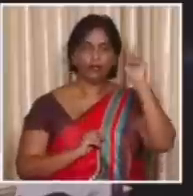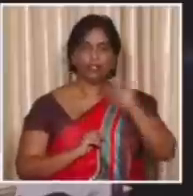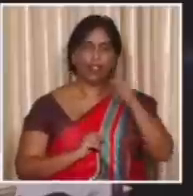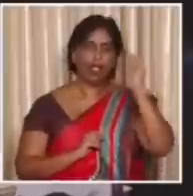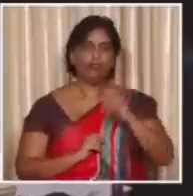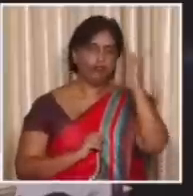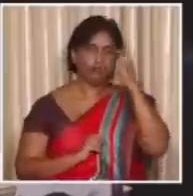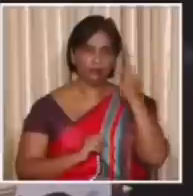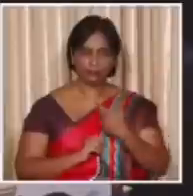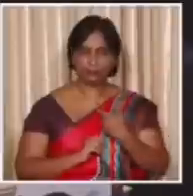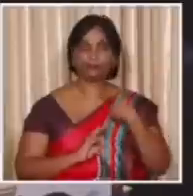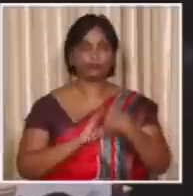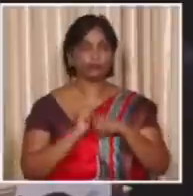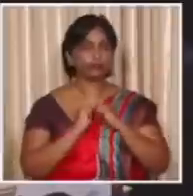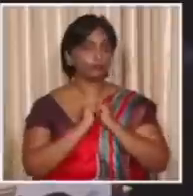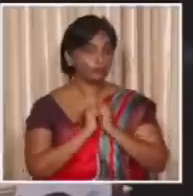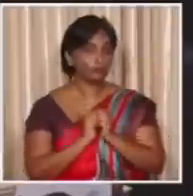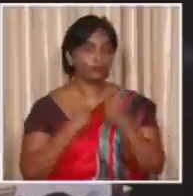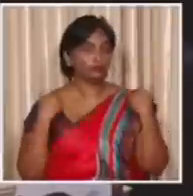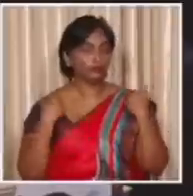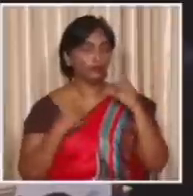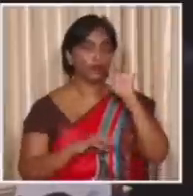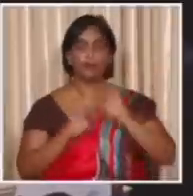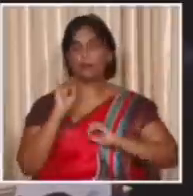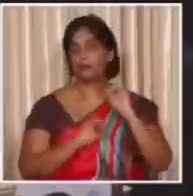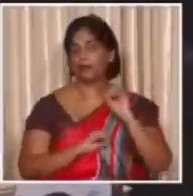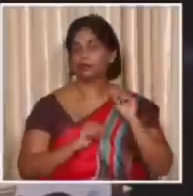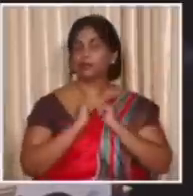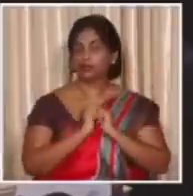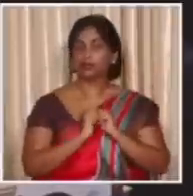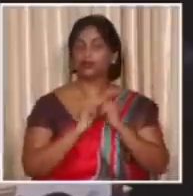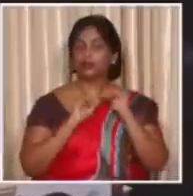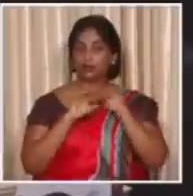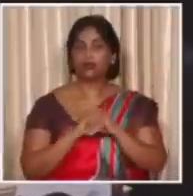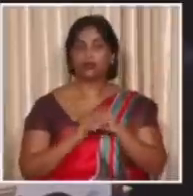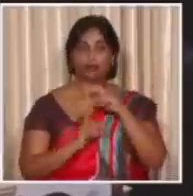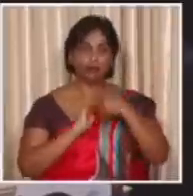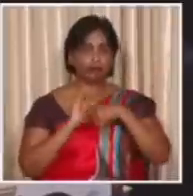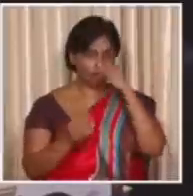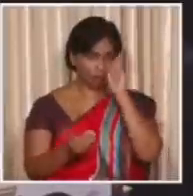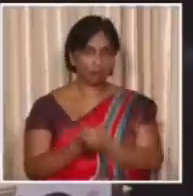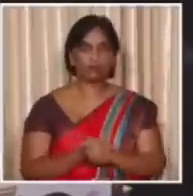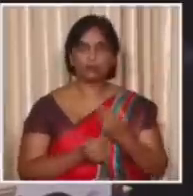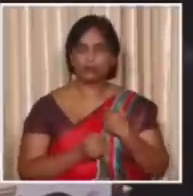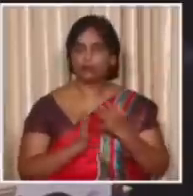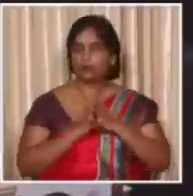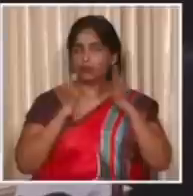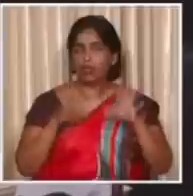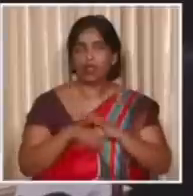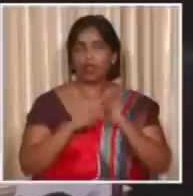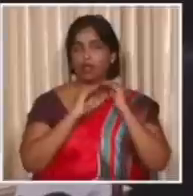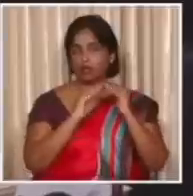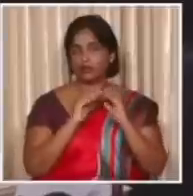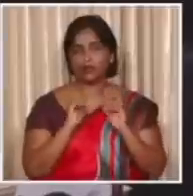වැටුපක්. අපේ රටේ වෘත්තීමේ ශ්‍රමයේ තියෙන 15%යි. මේ වෘත්තීමේ ශ්‍රමයේ මේ රටේ ආරක්ෂා වෙයිද? මා දන්නා විශාල රෝහල් පද්ධතිය